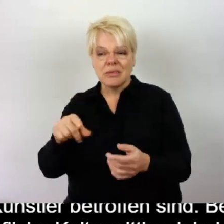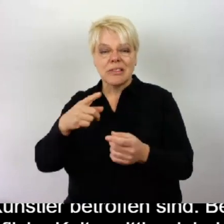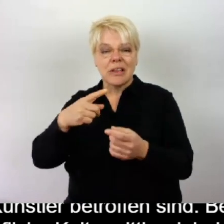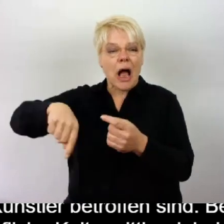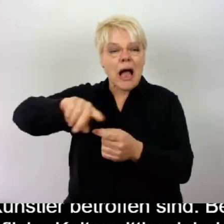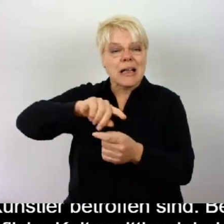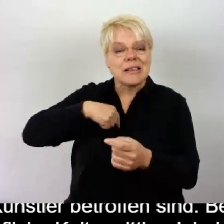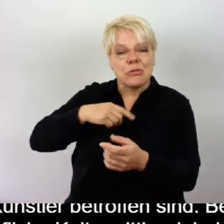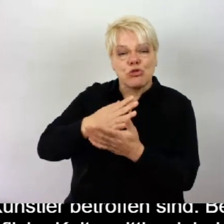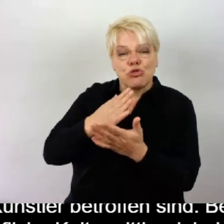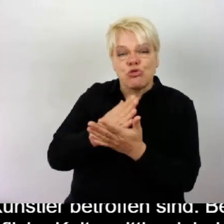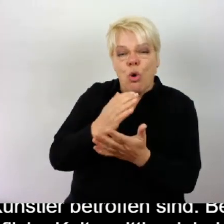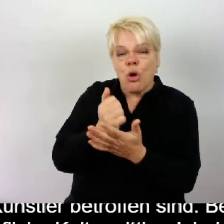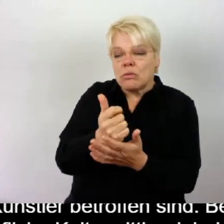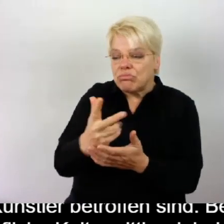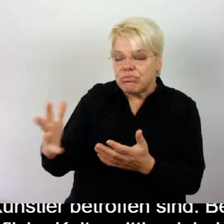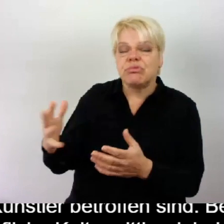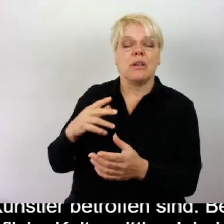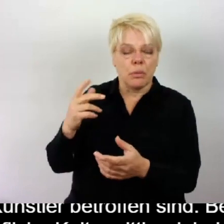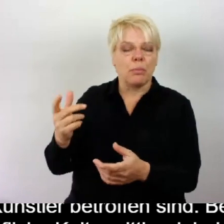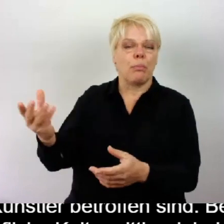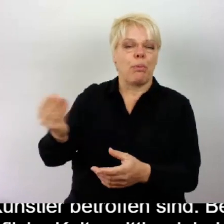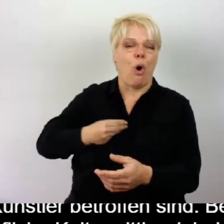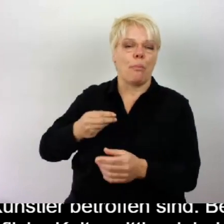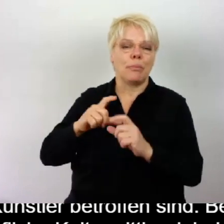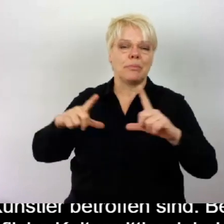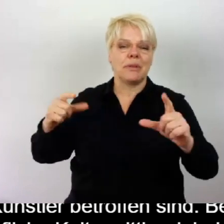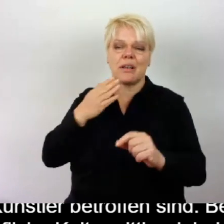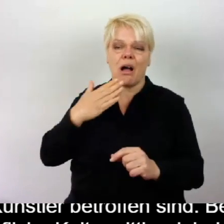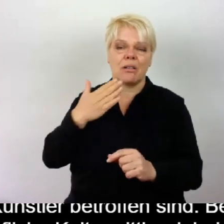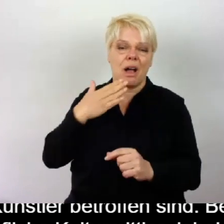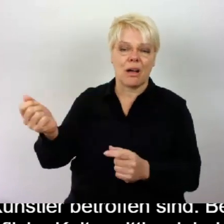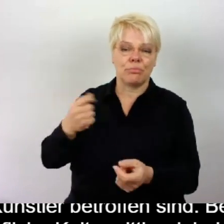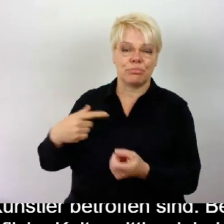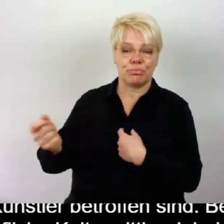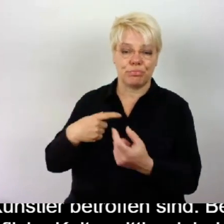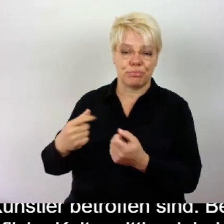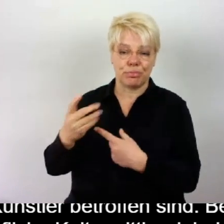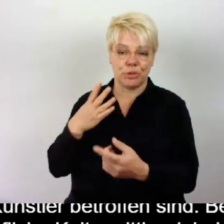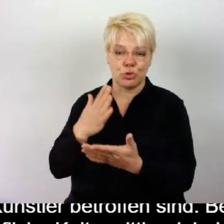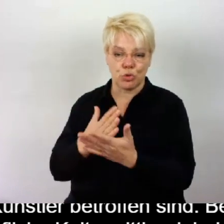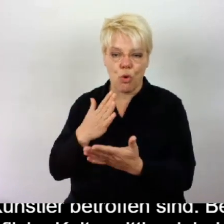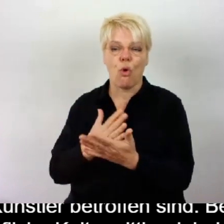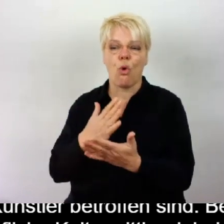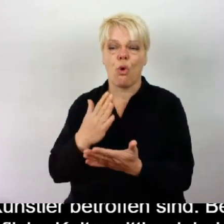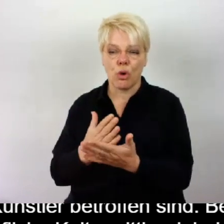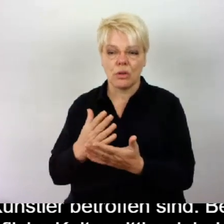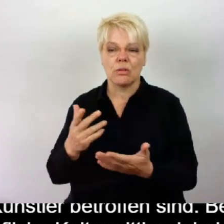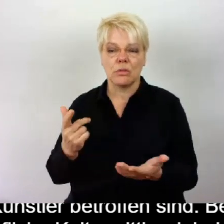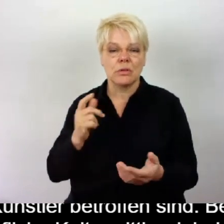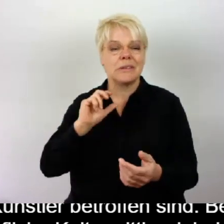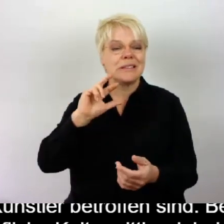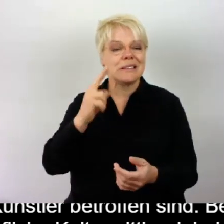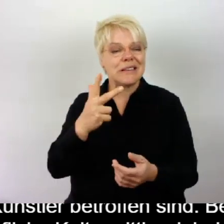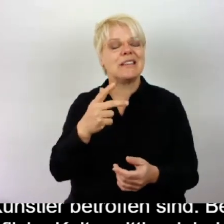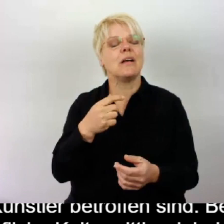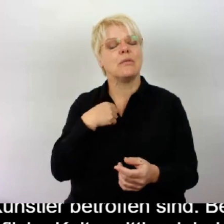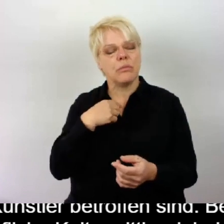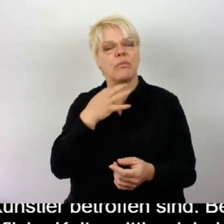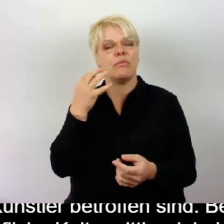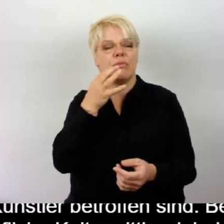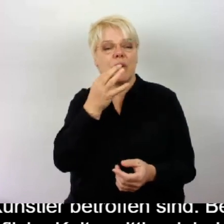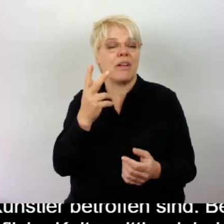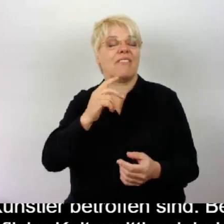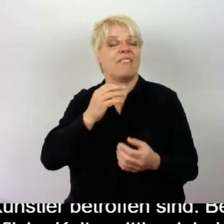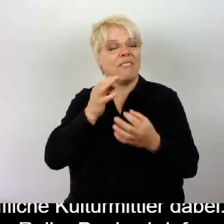der Lösung des Bundes und decken hier natürlich unsere staatlichen Einrichtungen ab, aber auch diejenigen Einrichtungen, die Förderempfänger bei uns